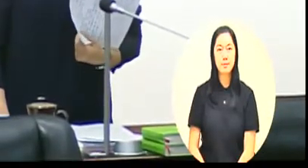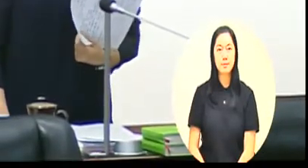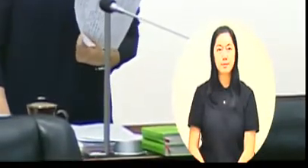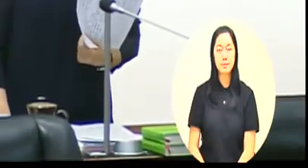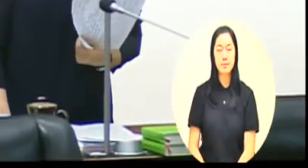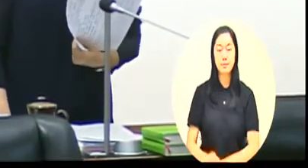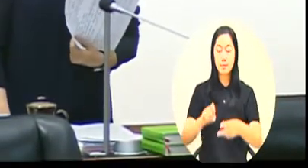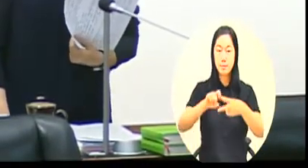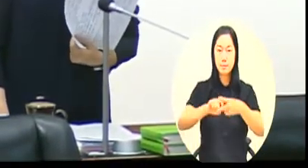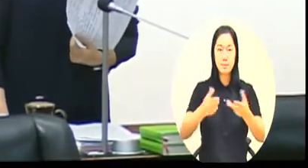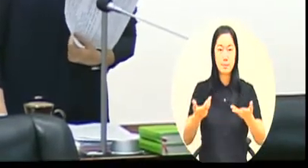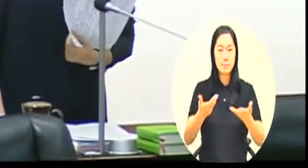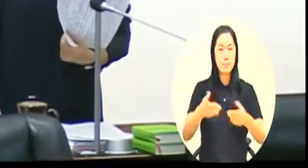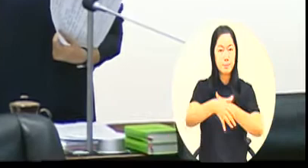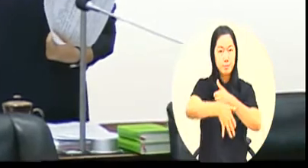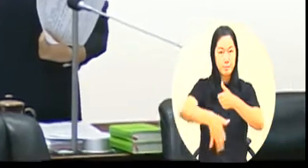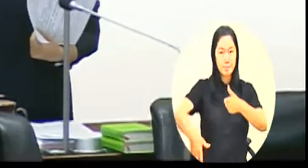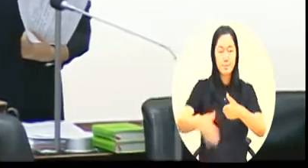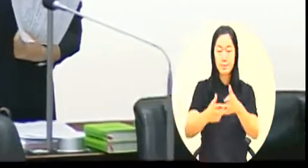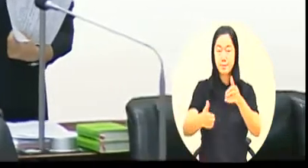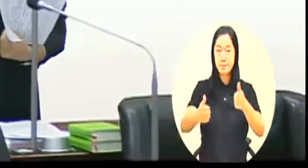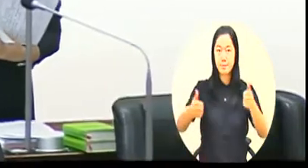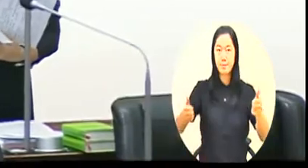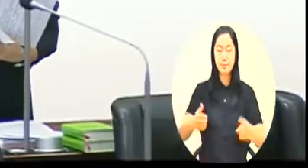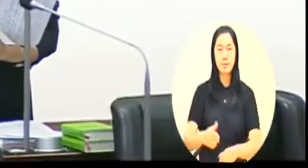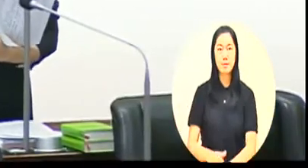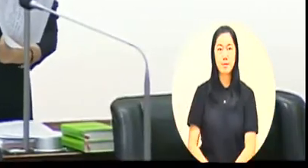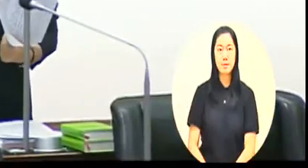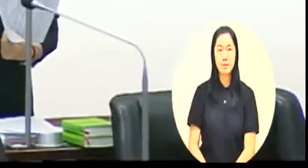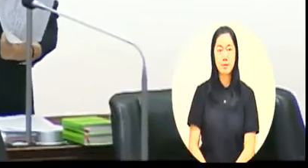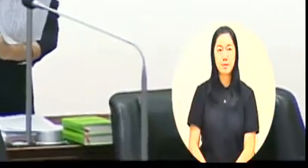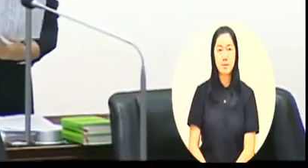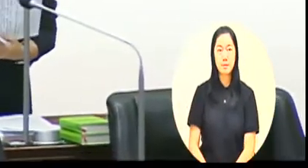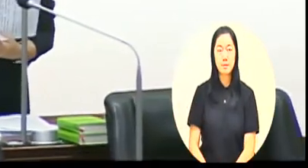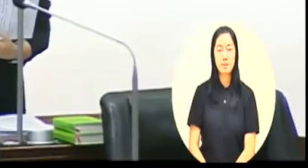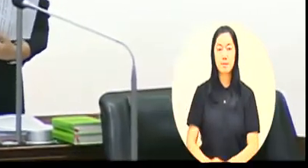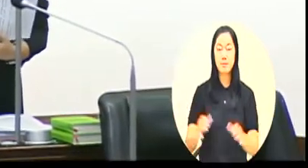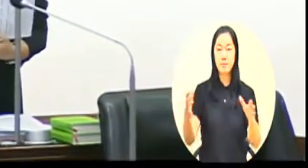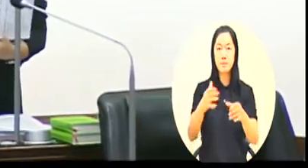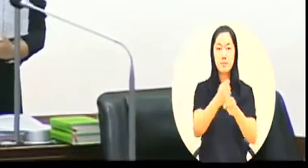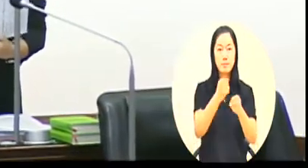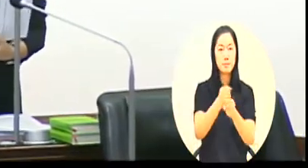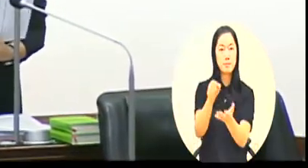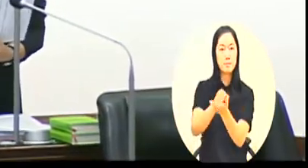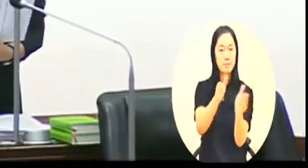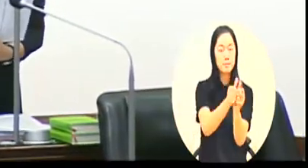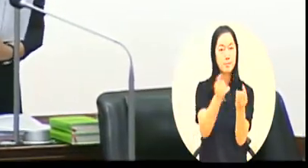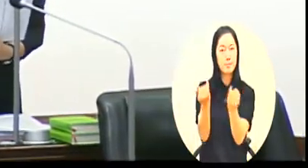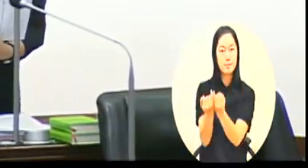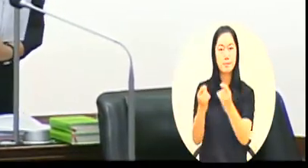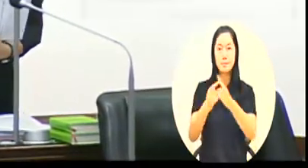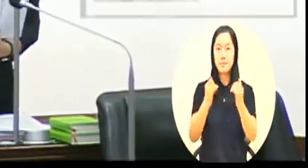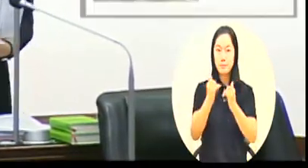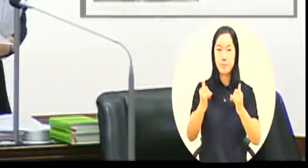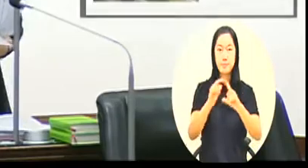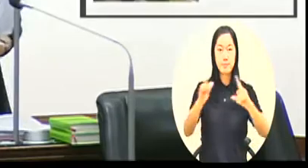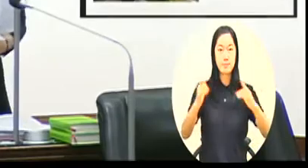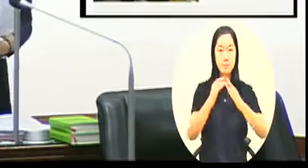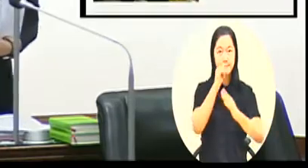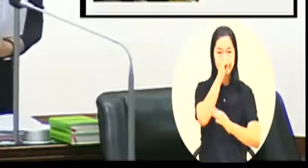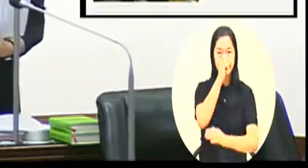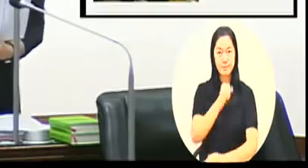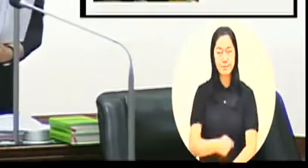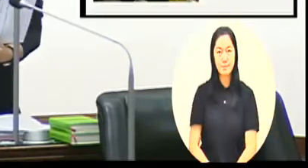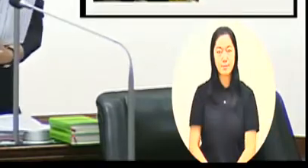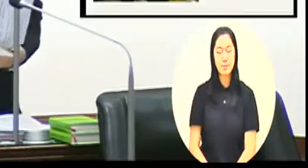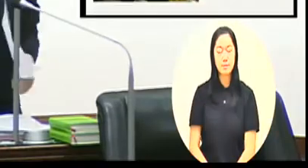公务部门的各位局处首长、主管、议会同仁、媒体朋友、市民朋友，大家好。那